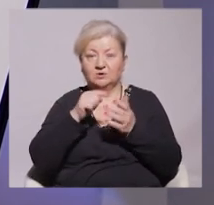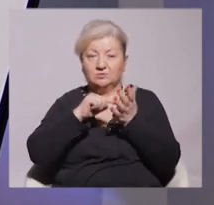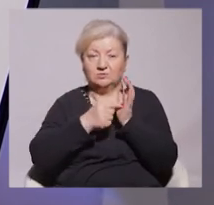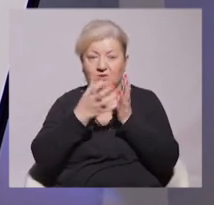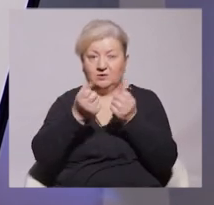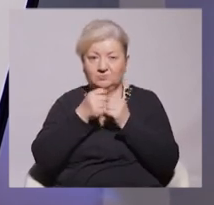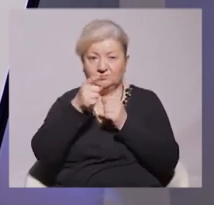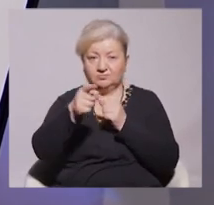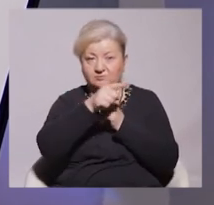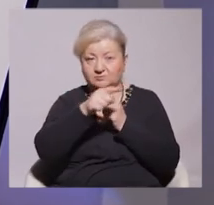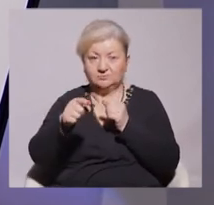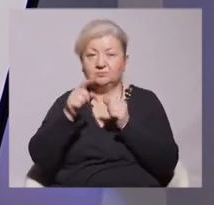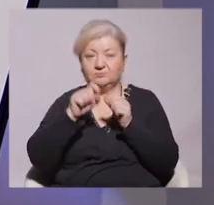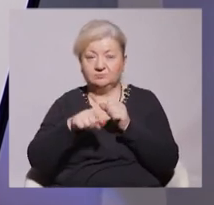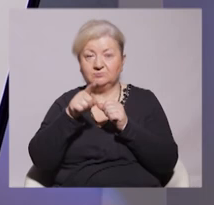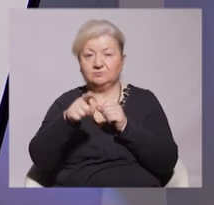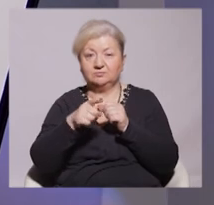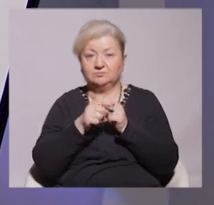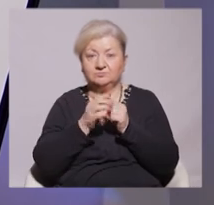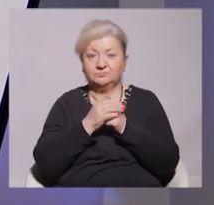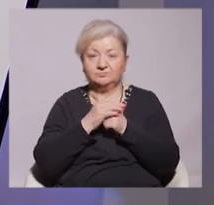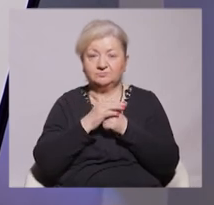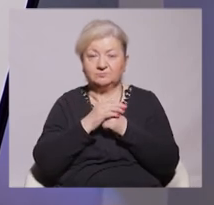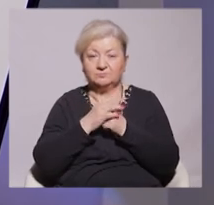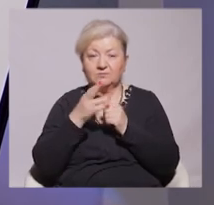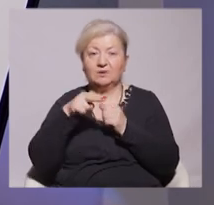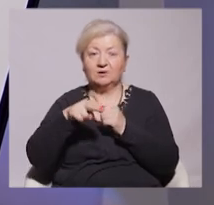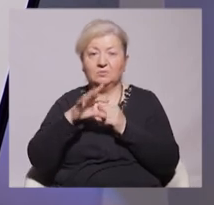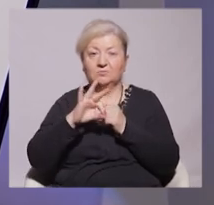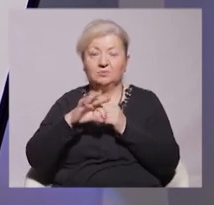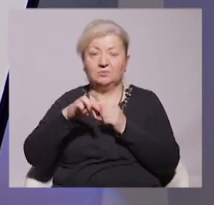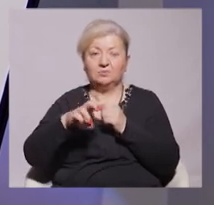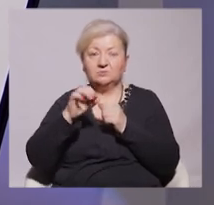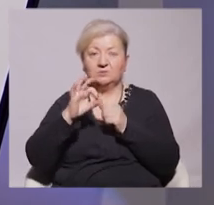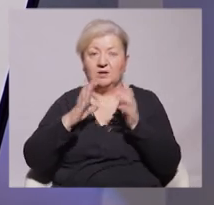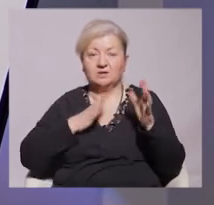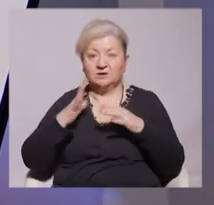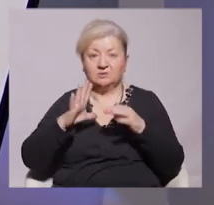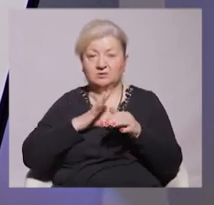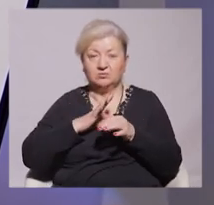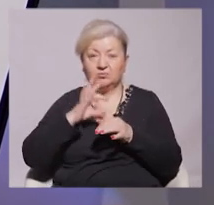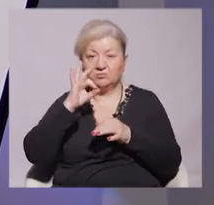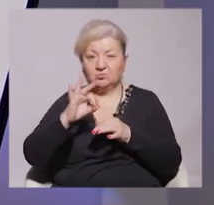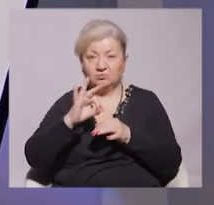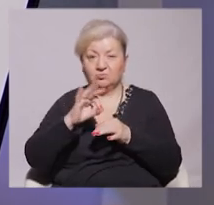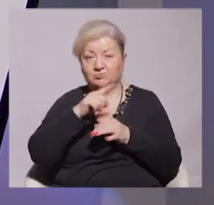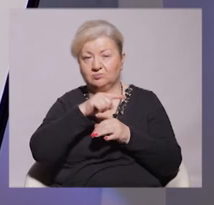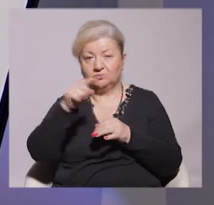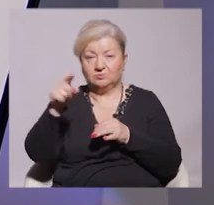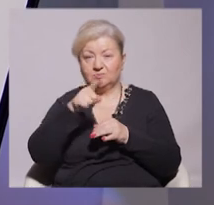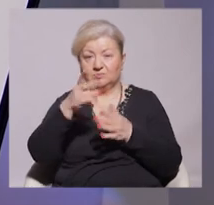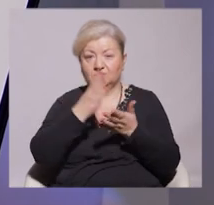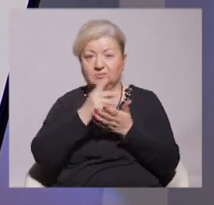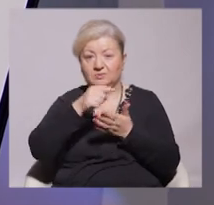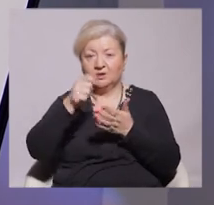აქ. მაშინ გამოვარო საწყისი პოტენციური ენერგია 0 იყო, ხო? უნდა უდრიდეს საბოლოო კინეტიკურს პლუს